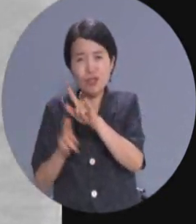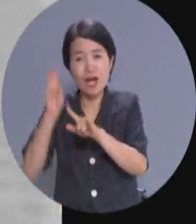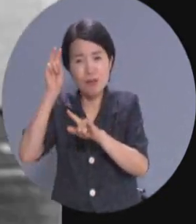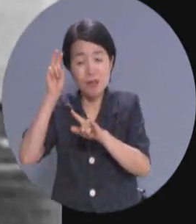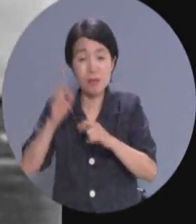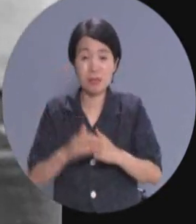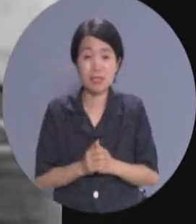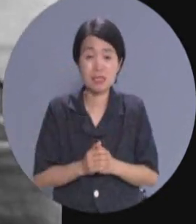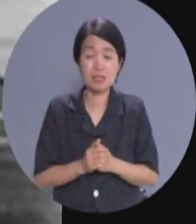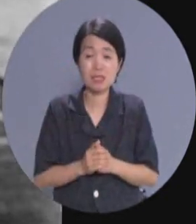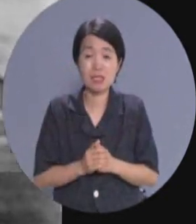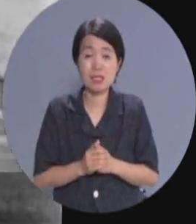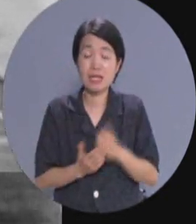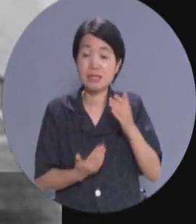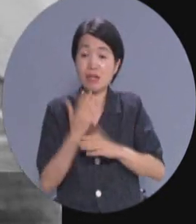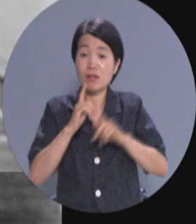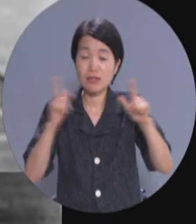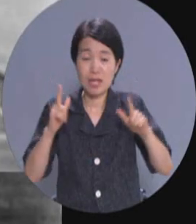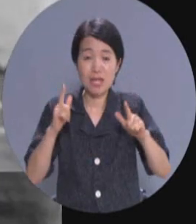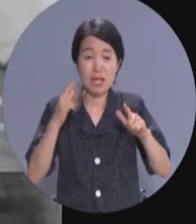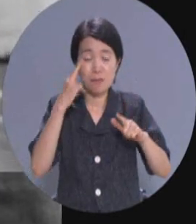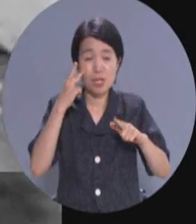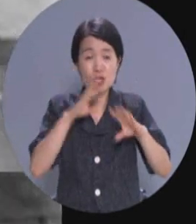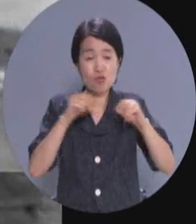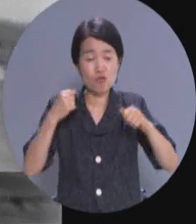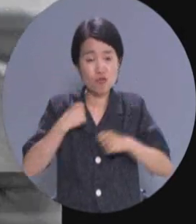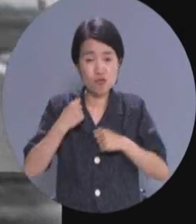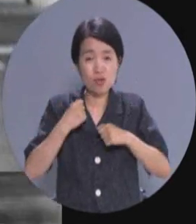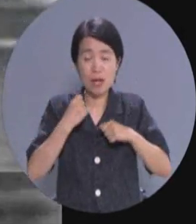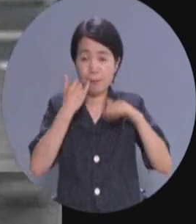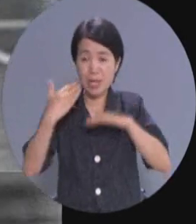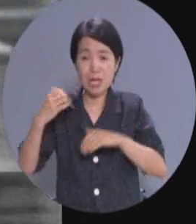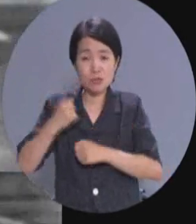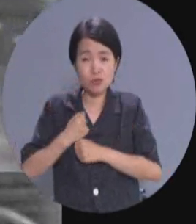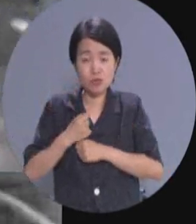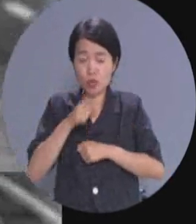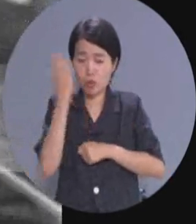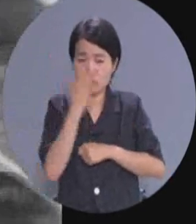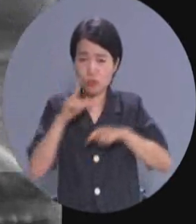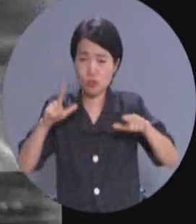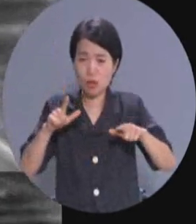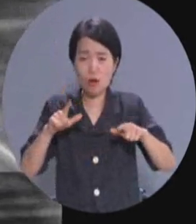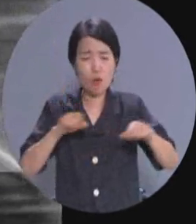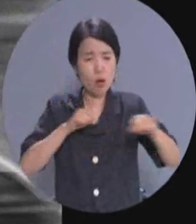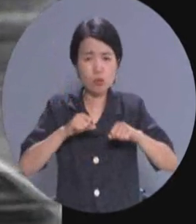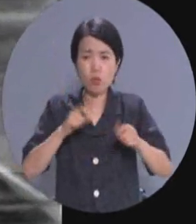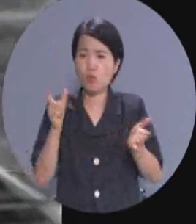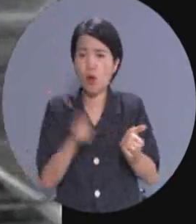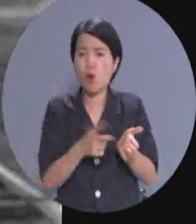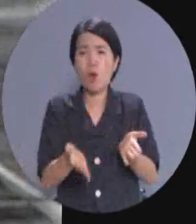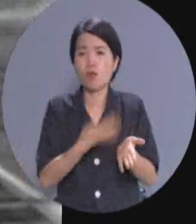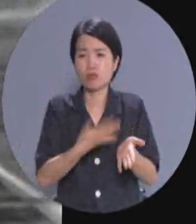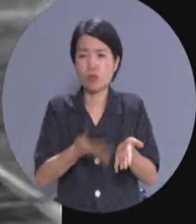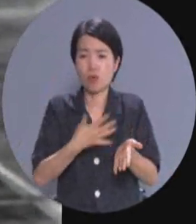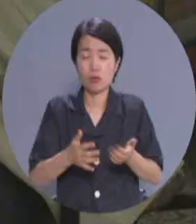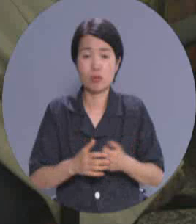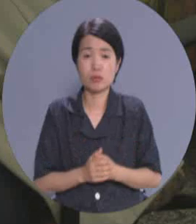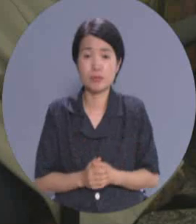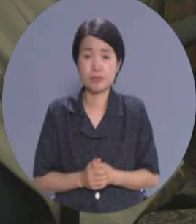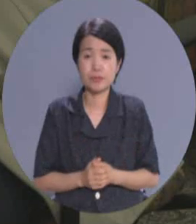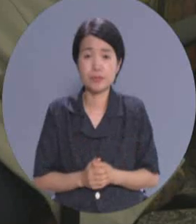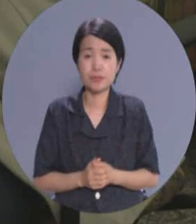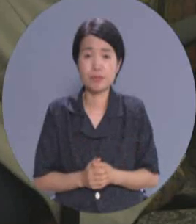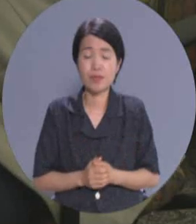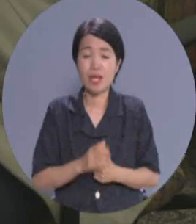추정했지만 정작 사건 당일 미 육군과 해군 활동 내용에는 여수 출격기록이 전혀 나오지 않습니다